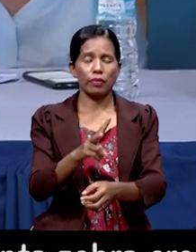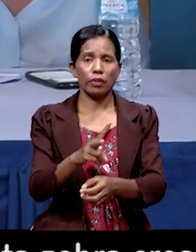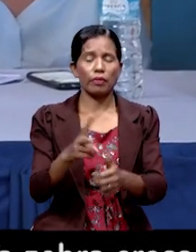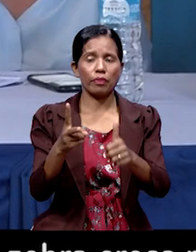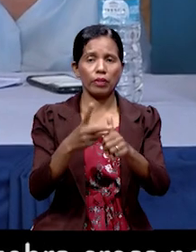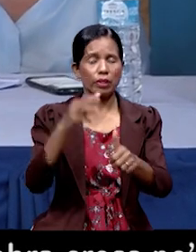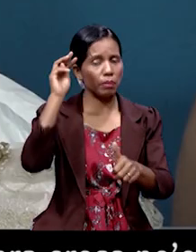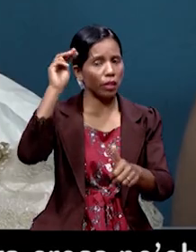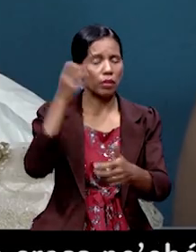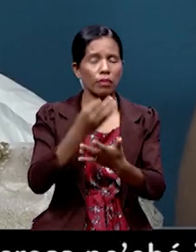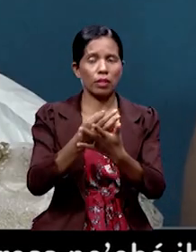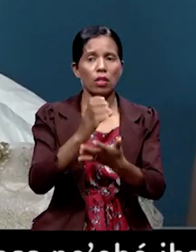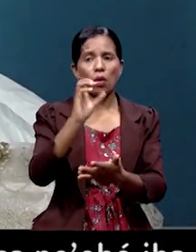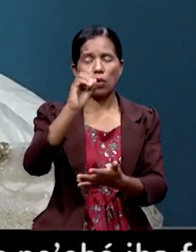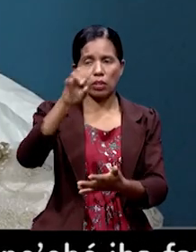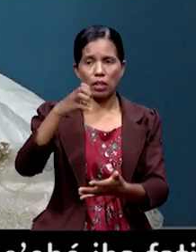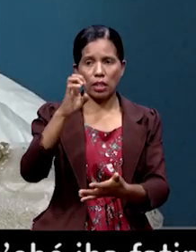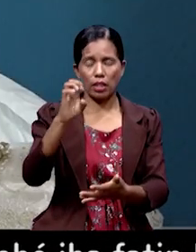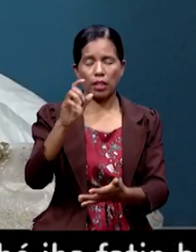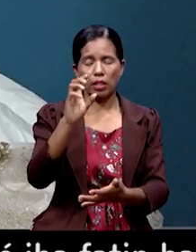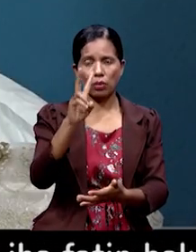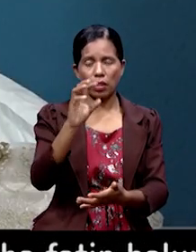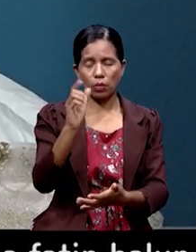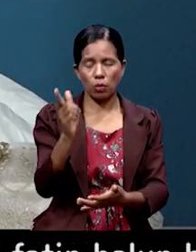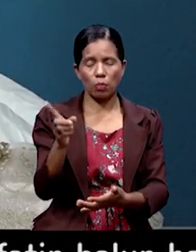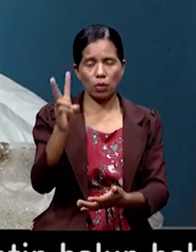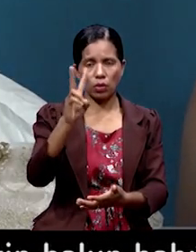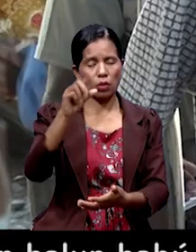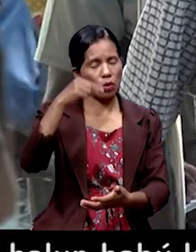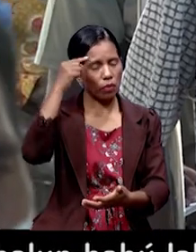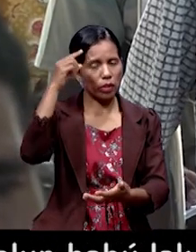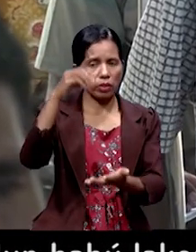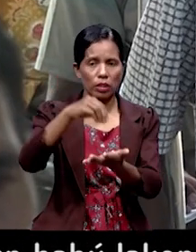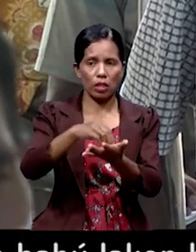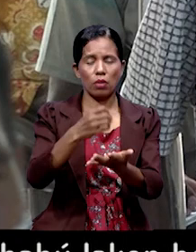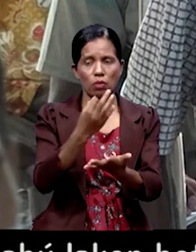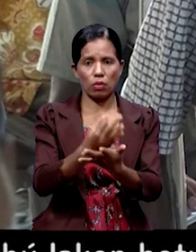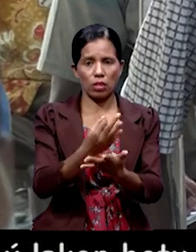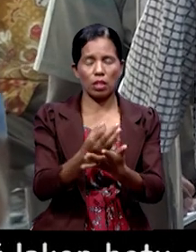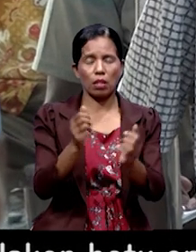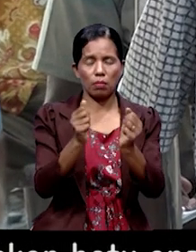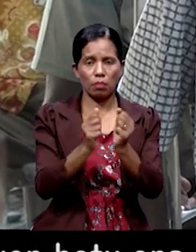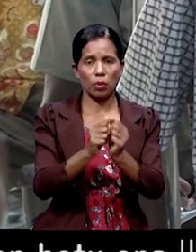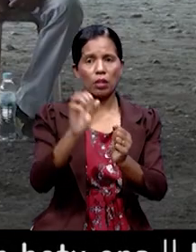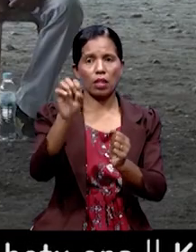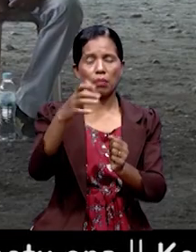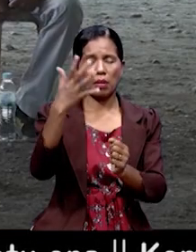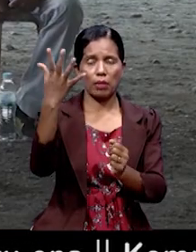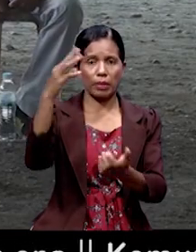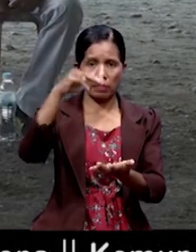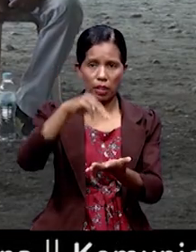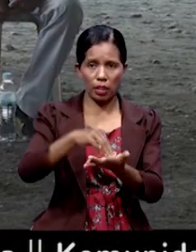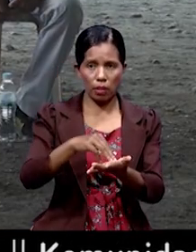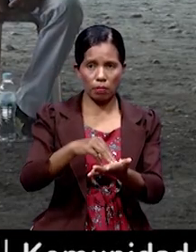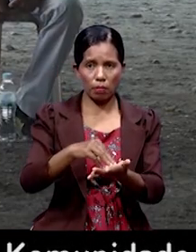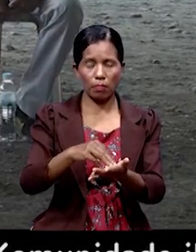Șateten. Orsamentul tineri în rua, rua nu lurise în rua, guvernul aloca tokon să nu lurise în limă, ba postul administrativ